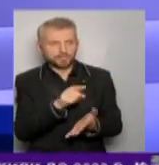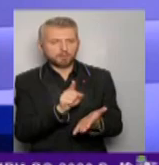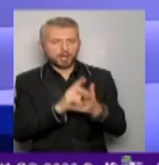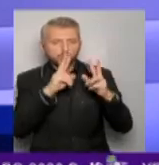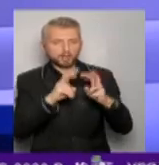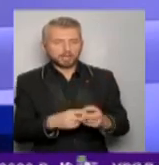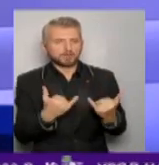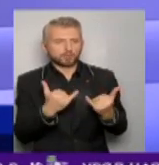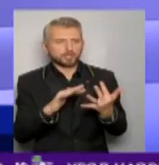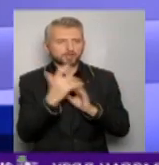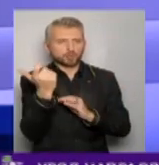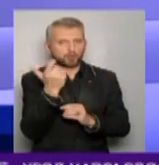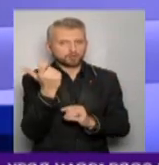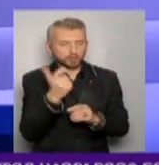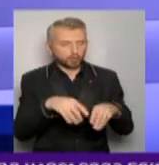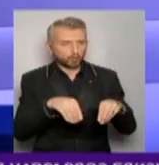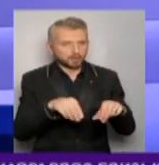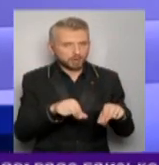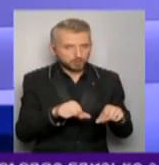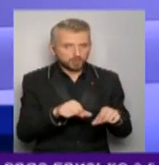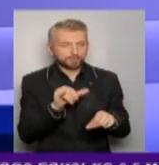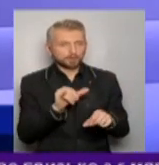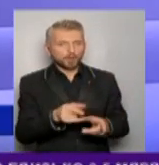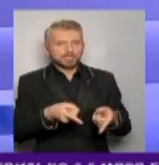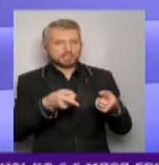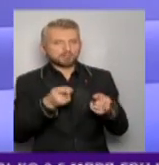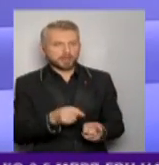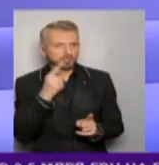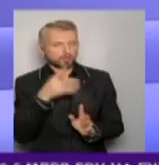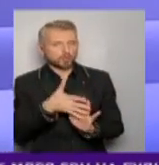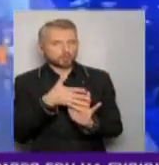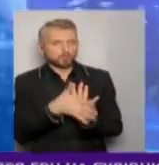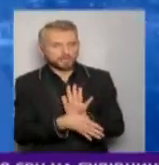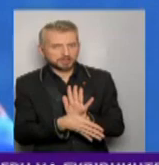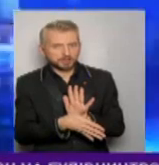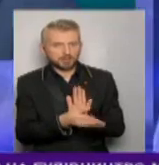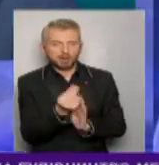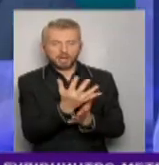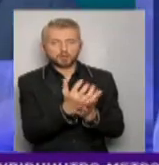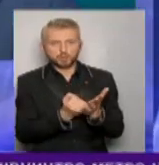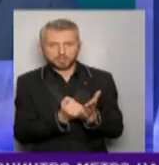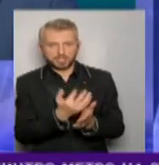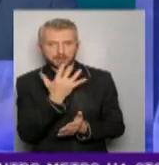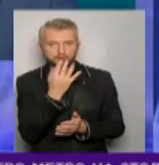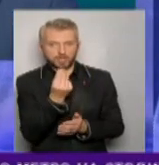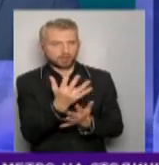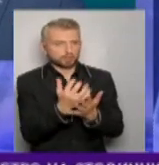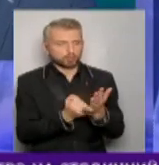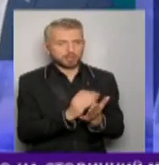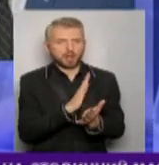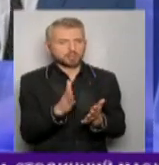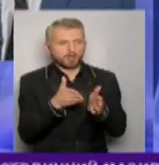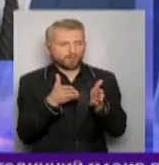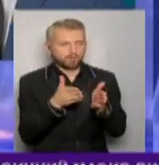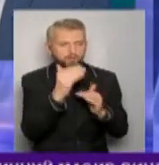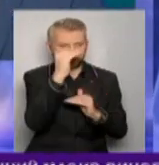розглядати сьогодні сільськогосподарську землю у справжньому тому розумінні ресурса, національного ресурса, а не в вузькому,